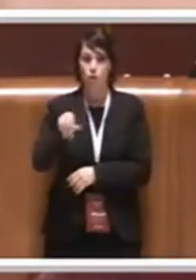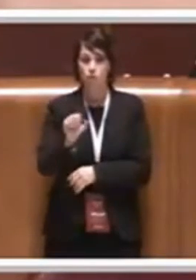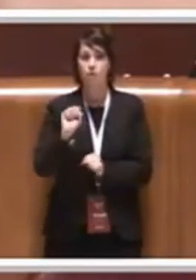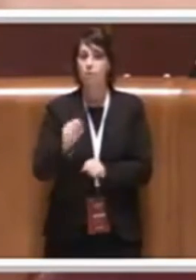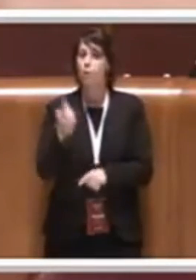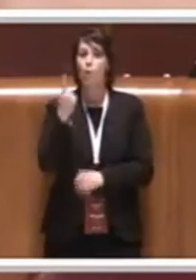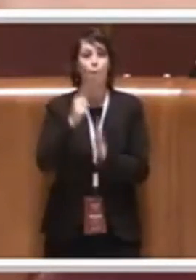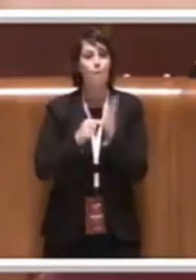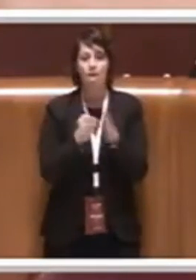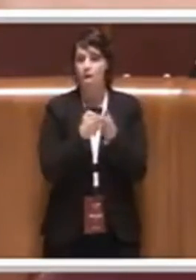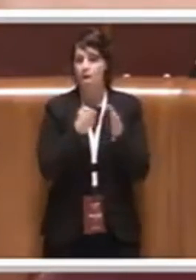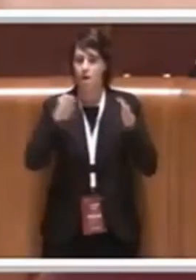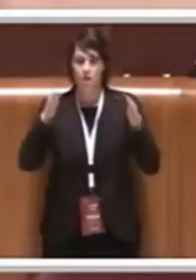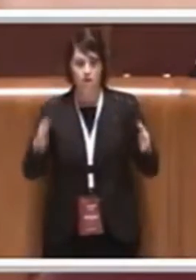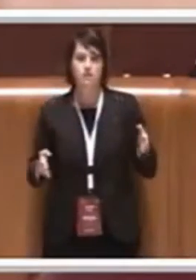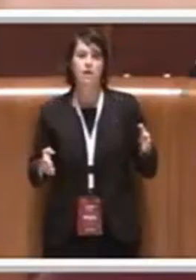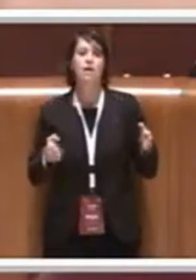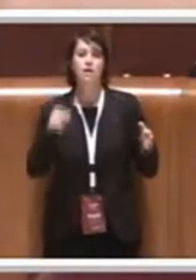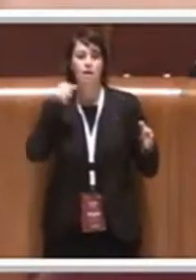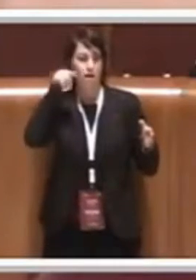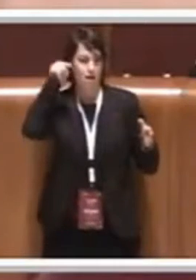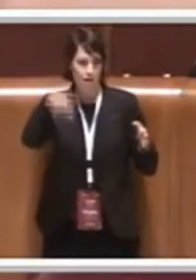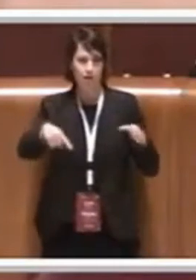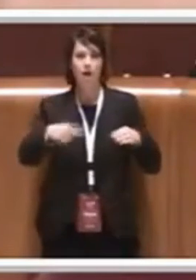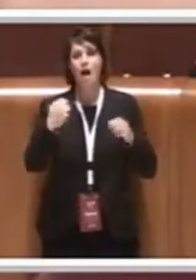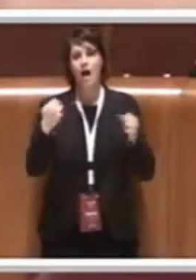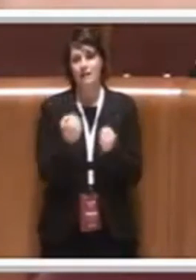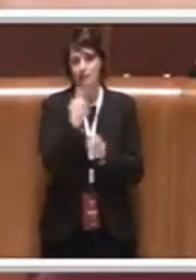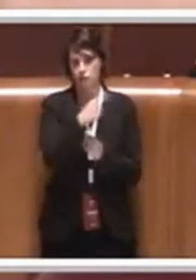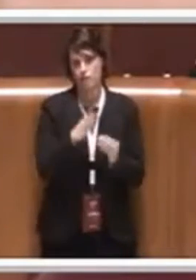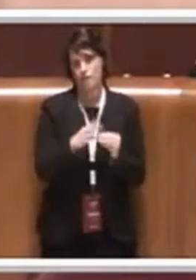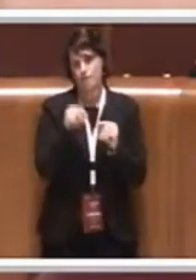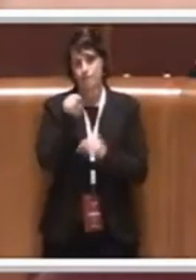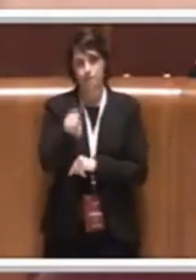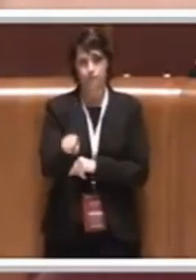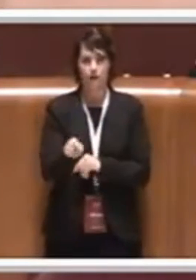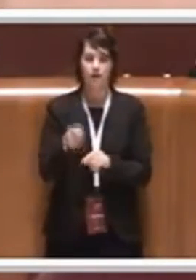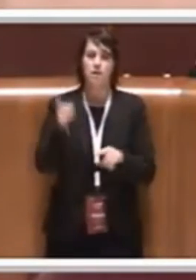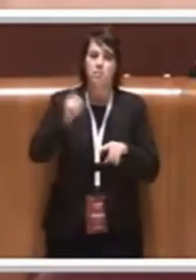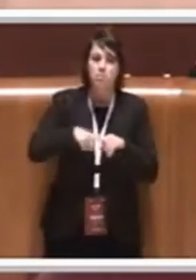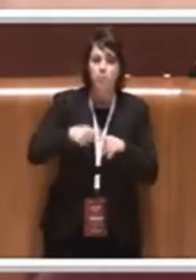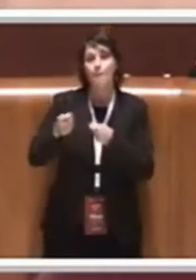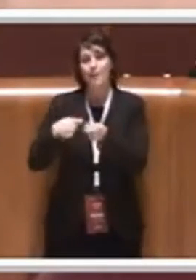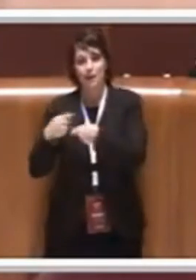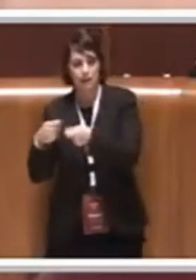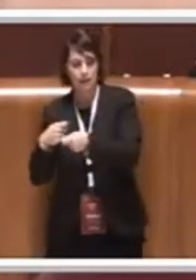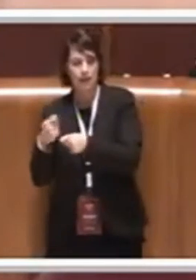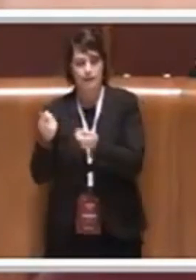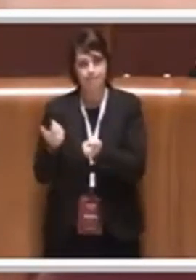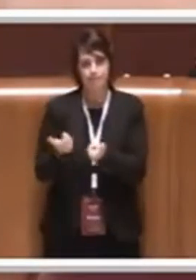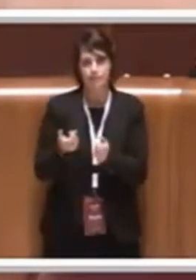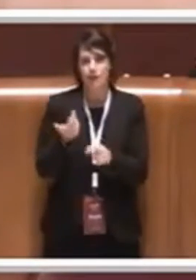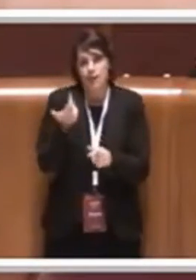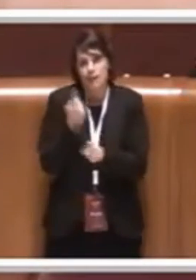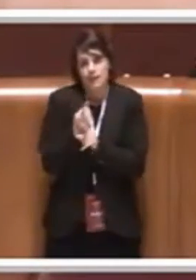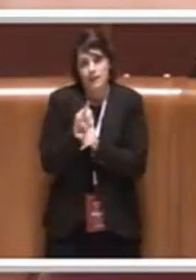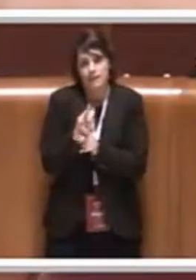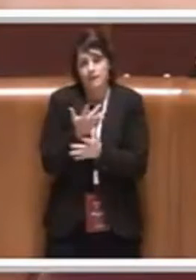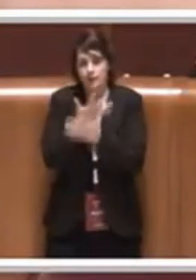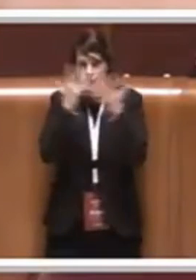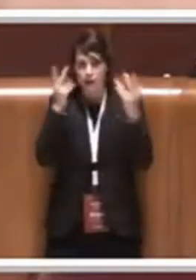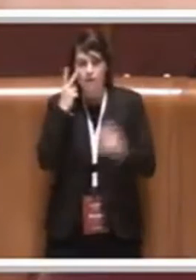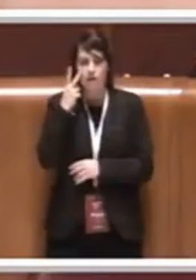intero presso la festa della Befana, anche per iniziative caritatevoli, perché comunque ci sono dei costi da sostenere per i